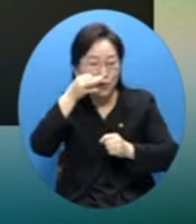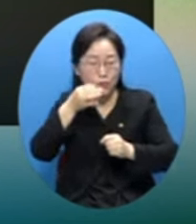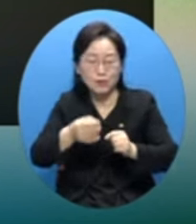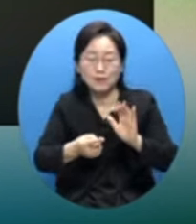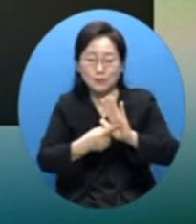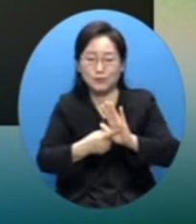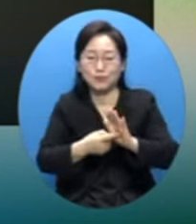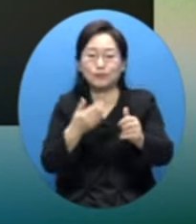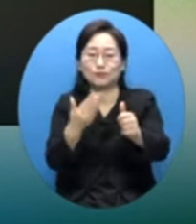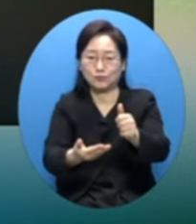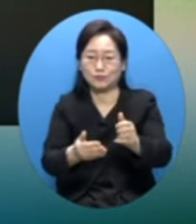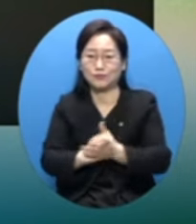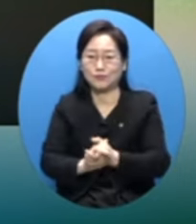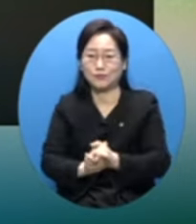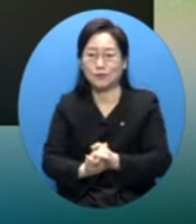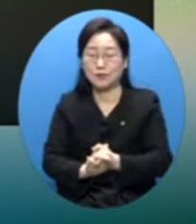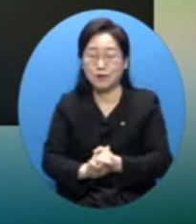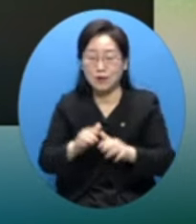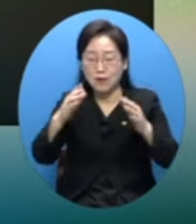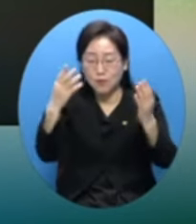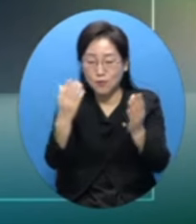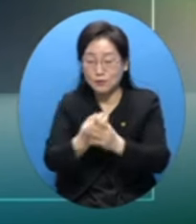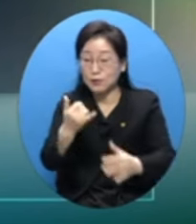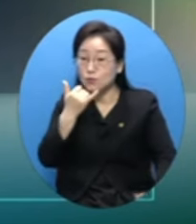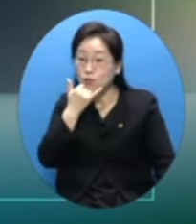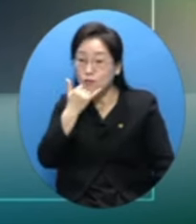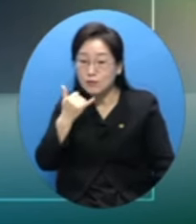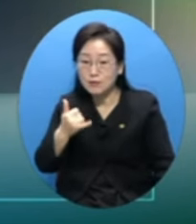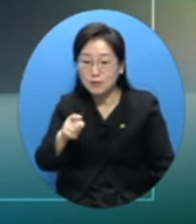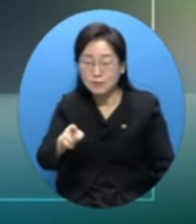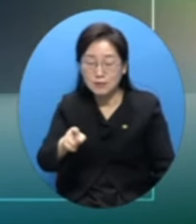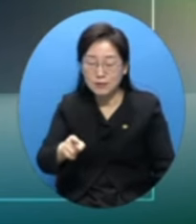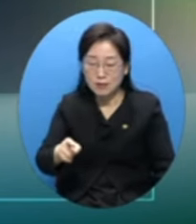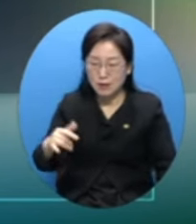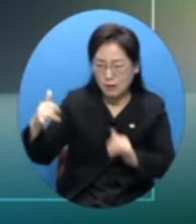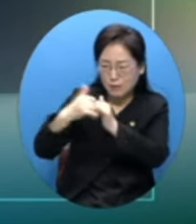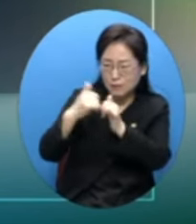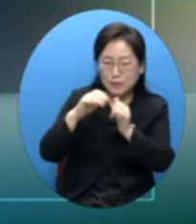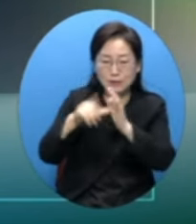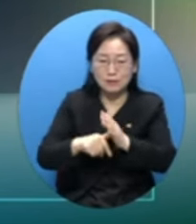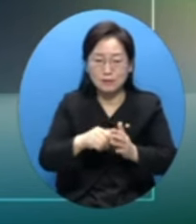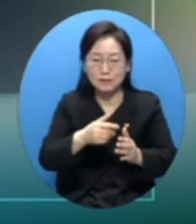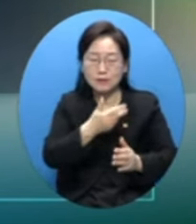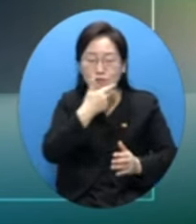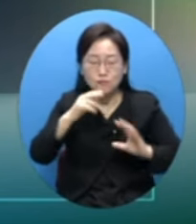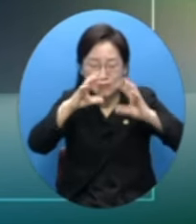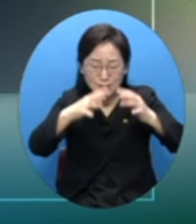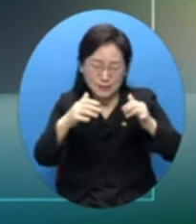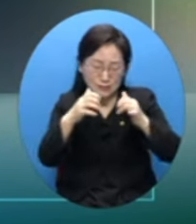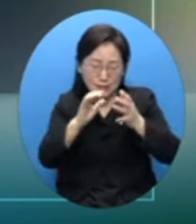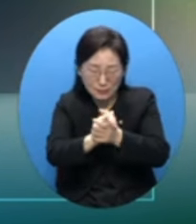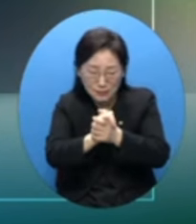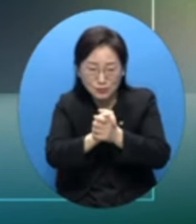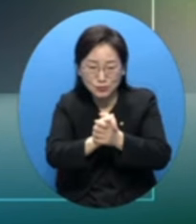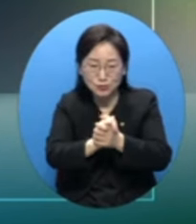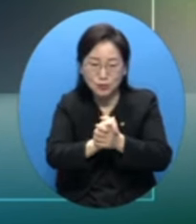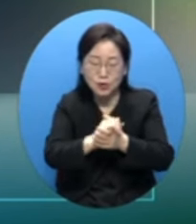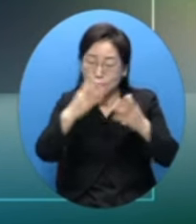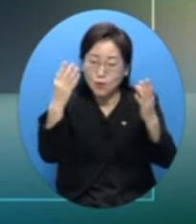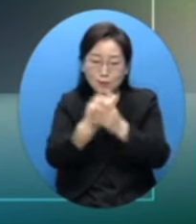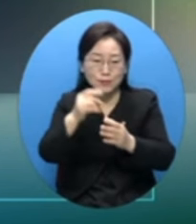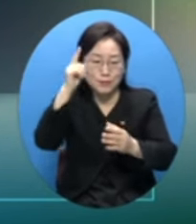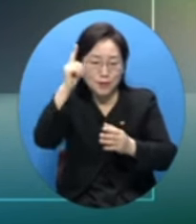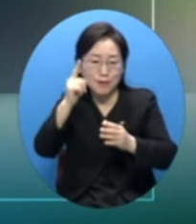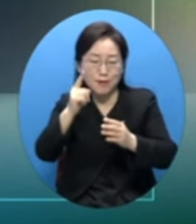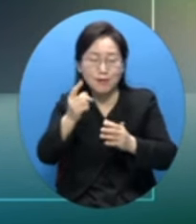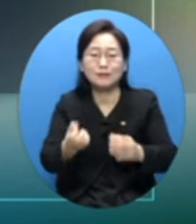덩케르크 해안 철수작전은 완전한 패배를 앞두고 온 국민이 모여 기도했을 때 하나님이 도와주셔서 위대한 승리를 가져온